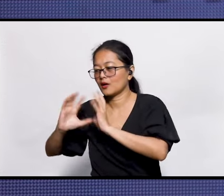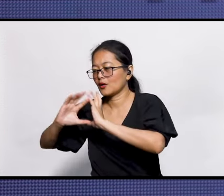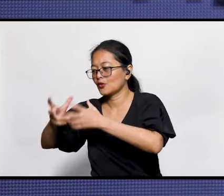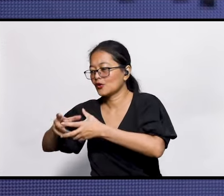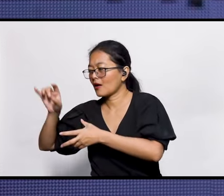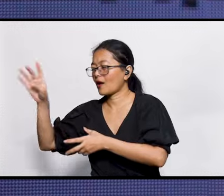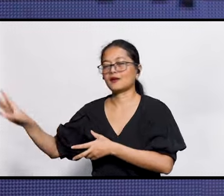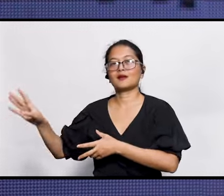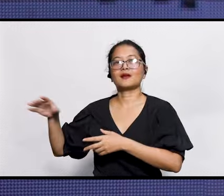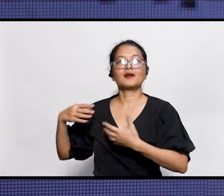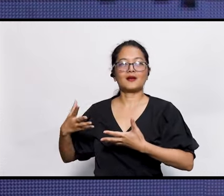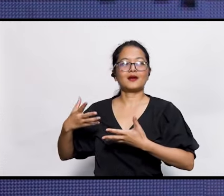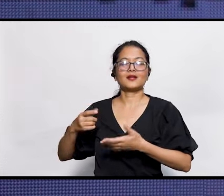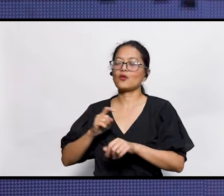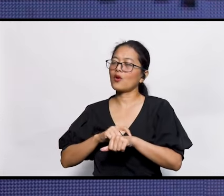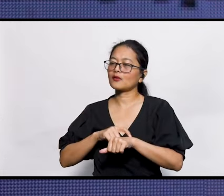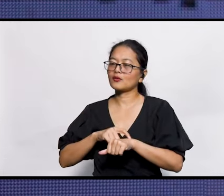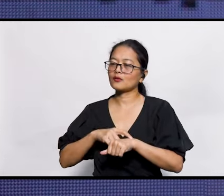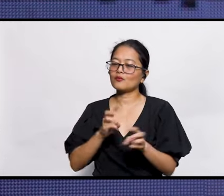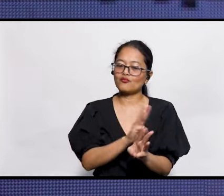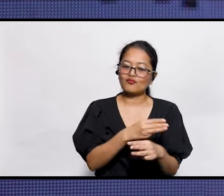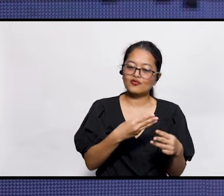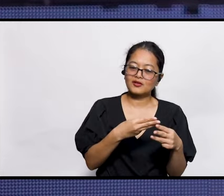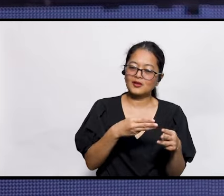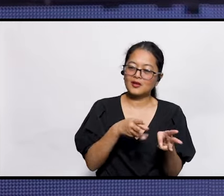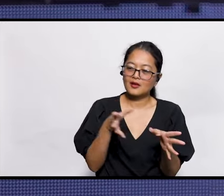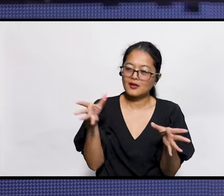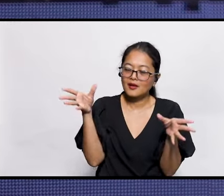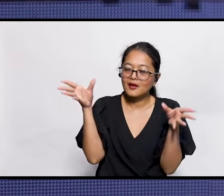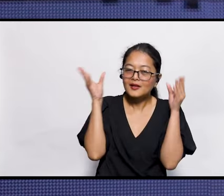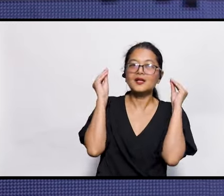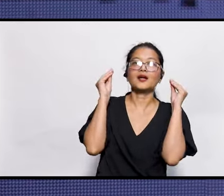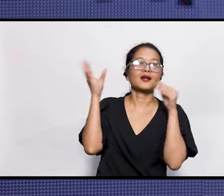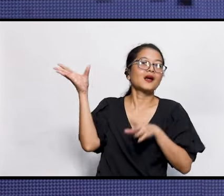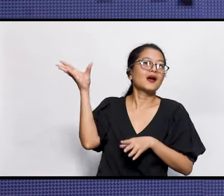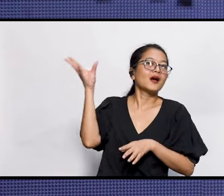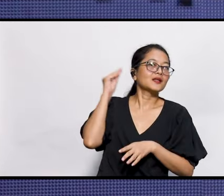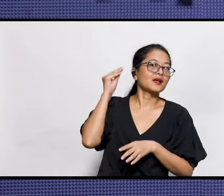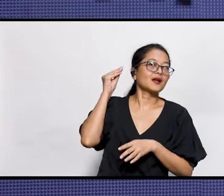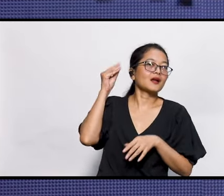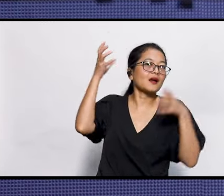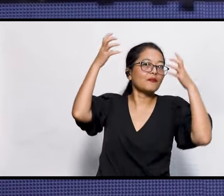lain the musicin Brain ada sel yang namanya